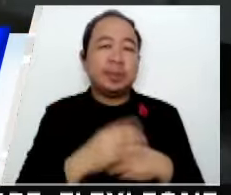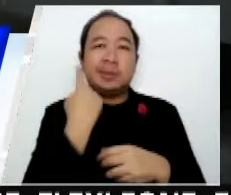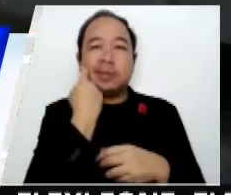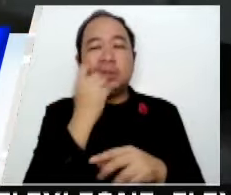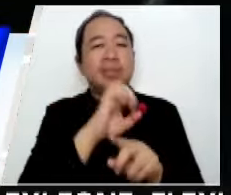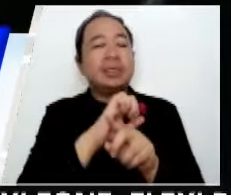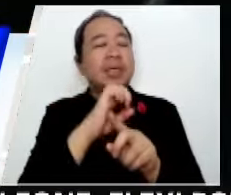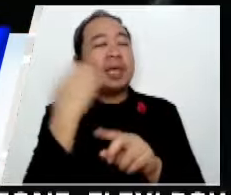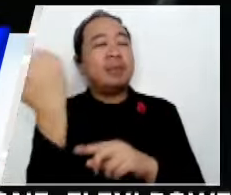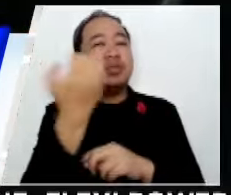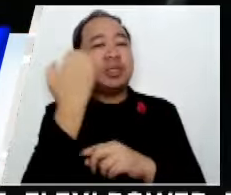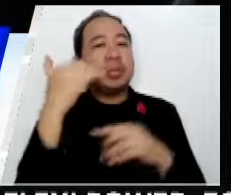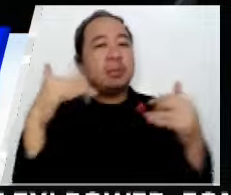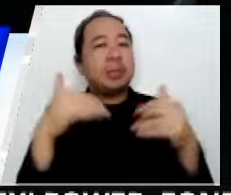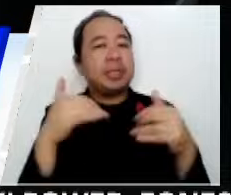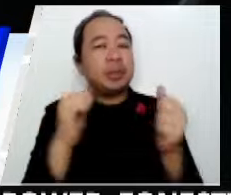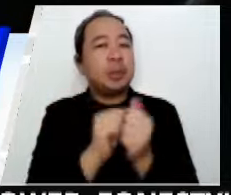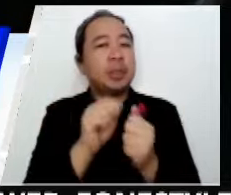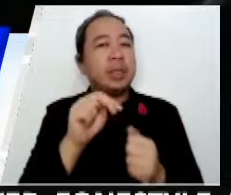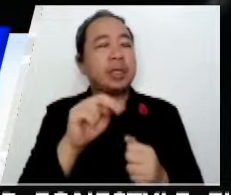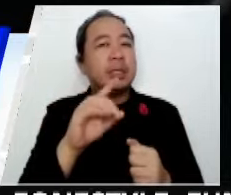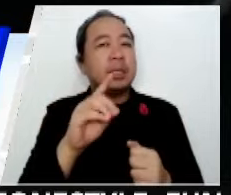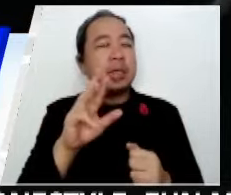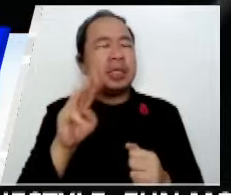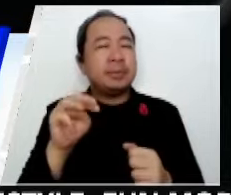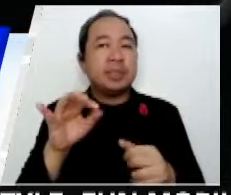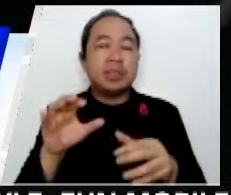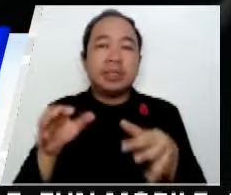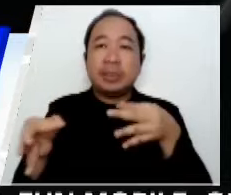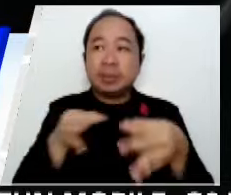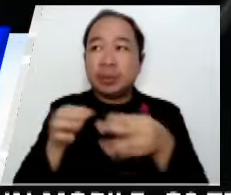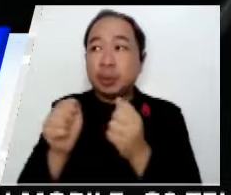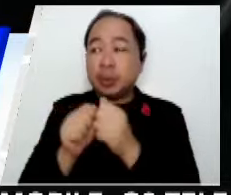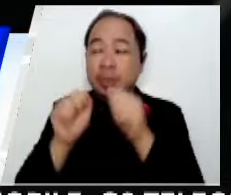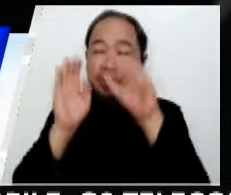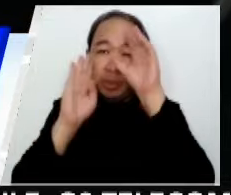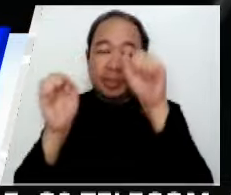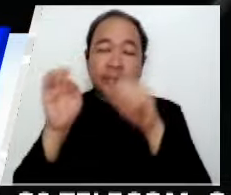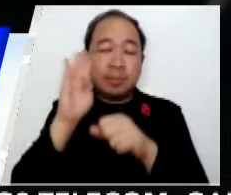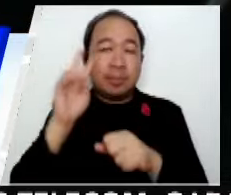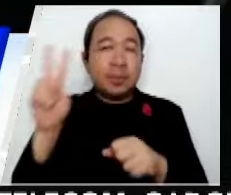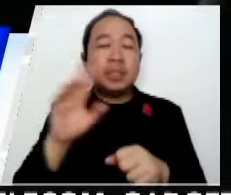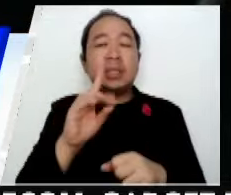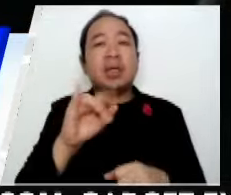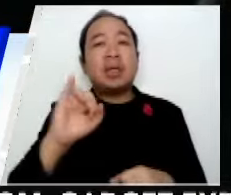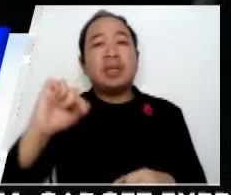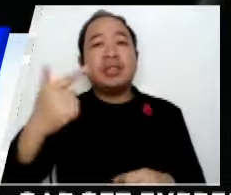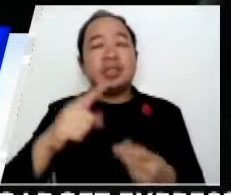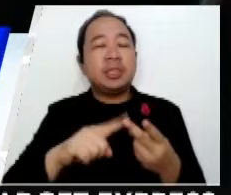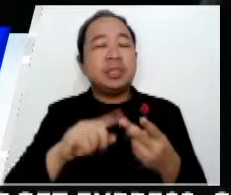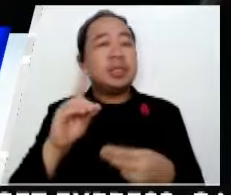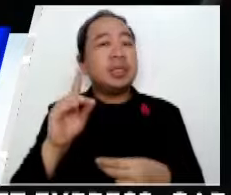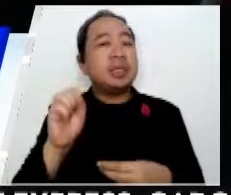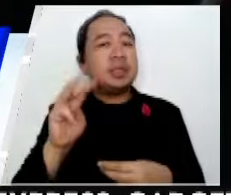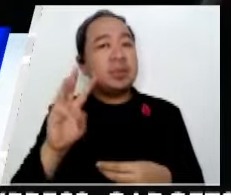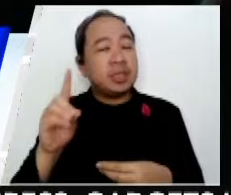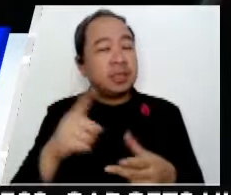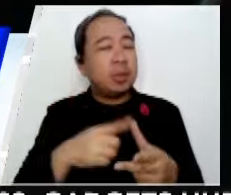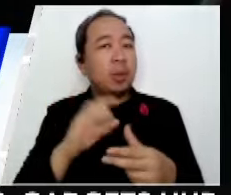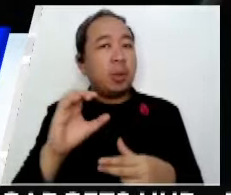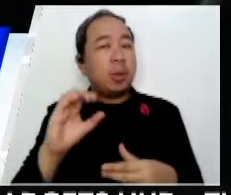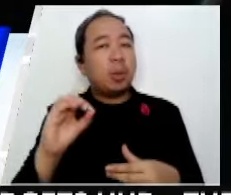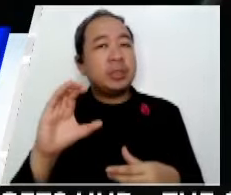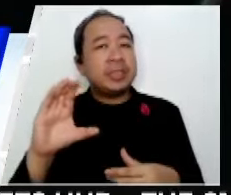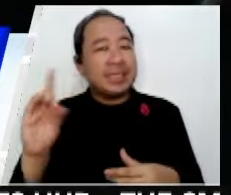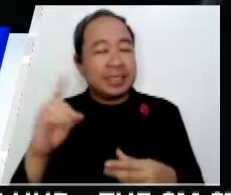saan binrief si Pangulong Bongbong Marcos ng DILG, DSWD, OCD at pag-asa ng sitwasyon at lawak